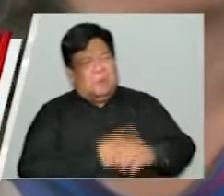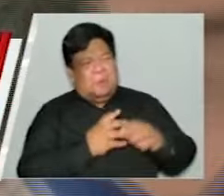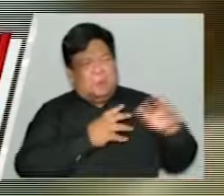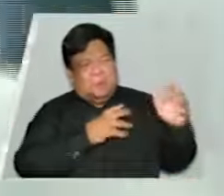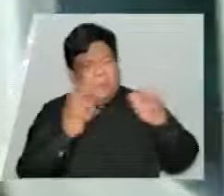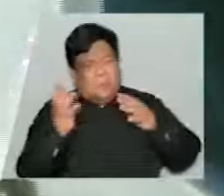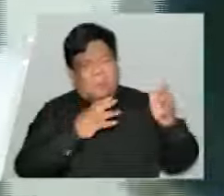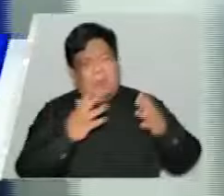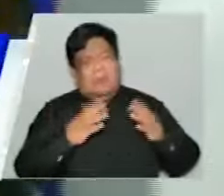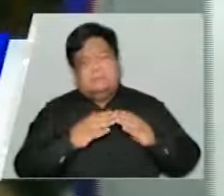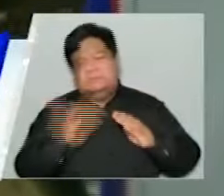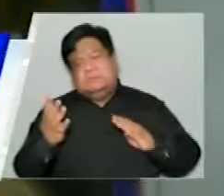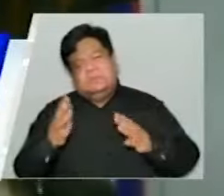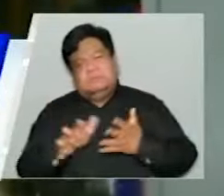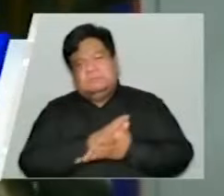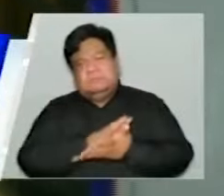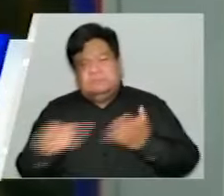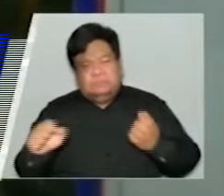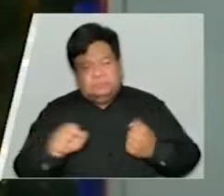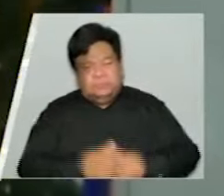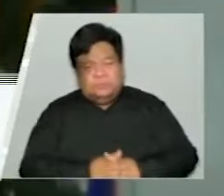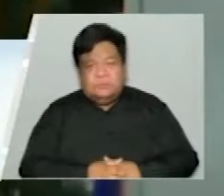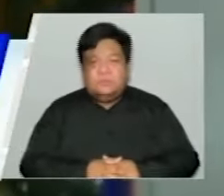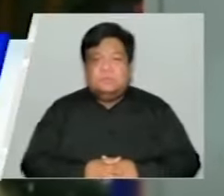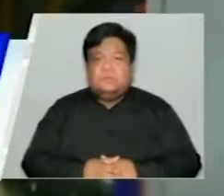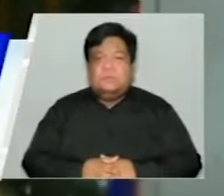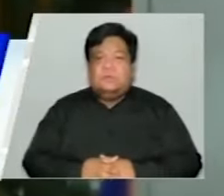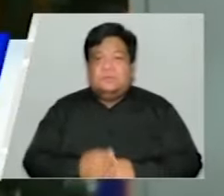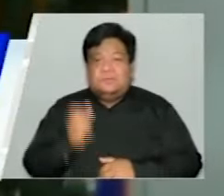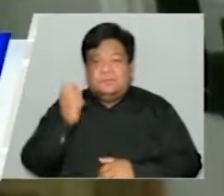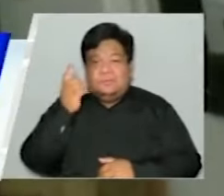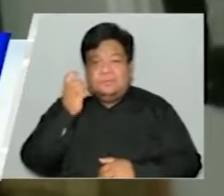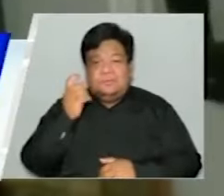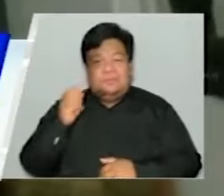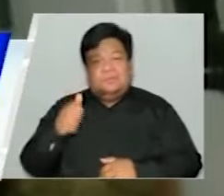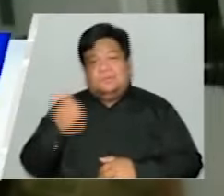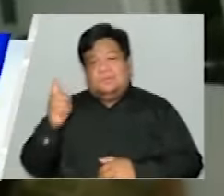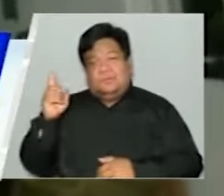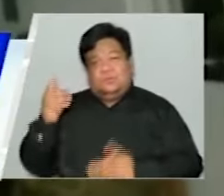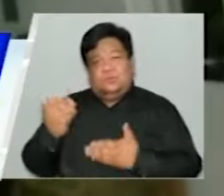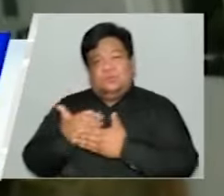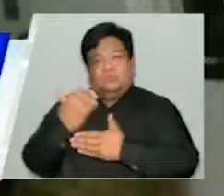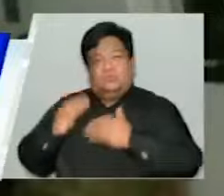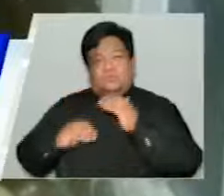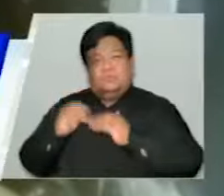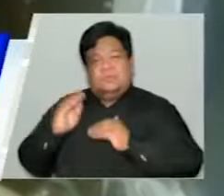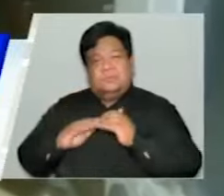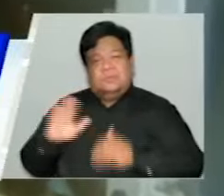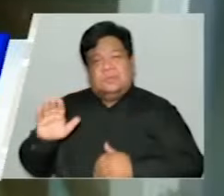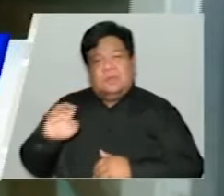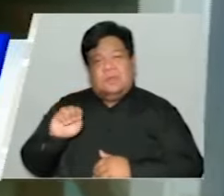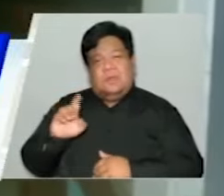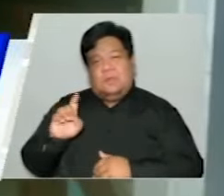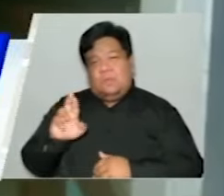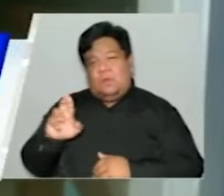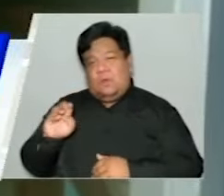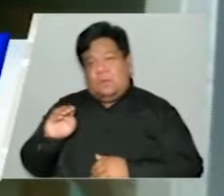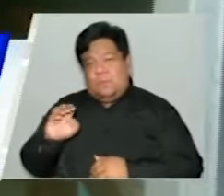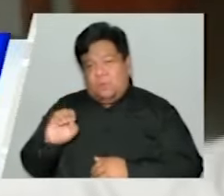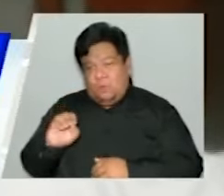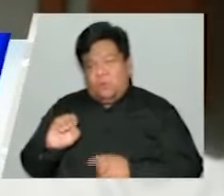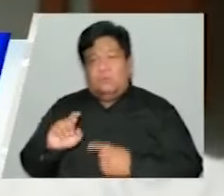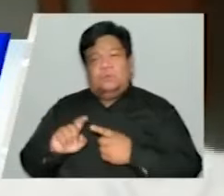out po. Di rin nakaligtas ang kisame ng bagong gawang gusali ng MDRRMO at ang lobby ng munisipyo ng bayan ng Santa